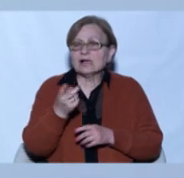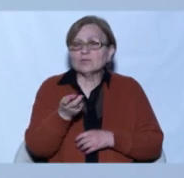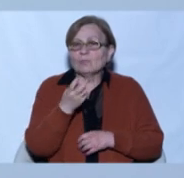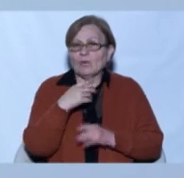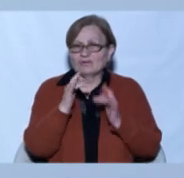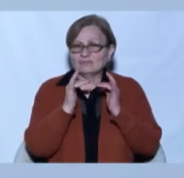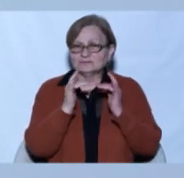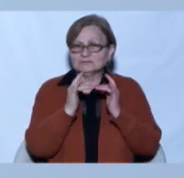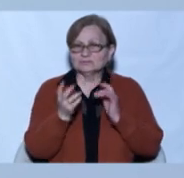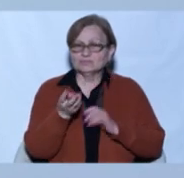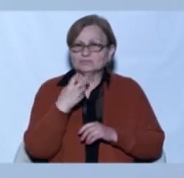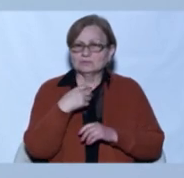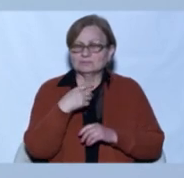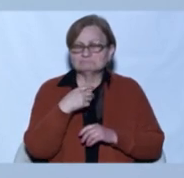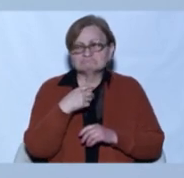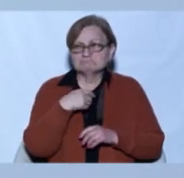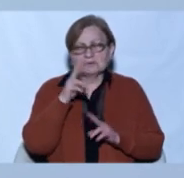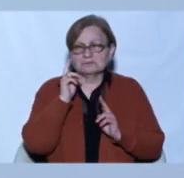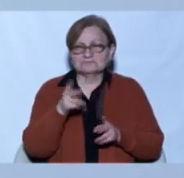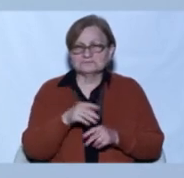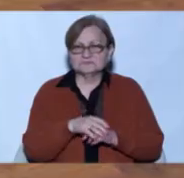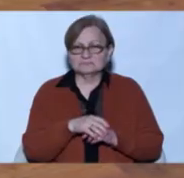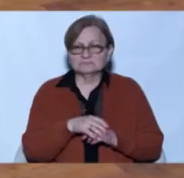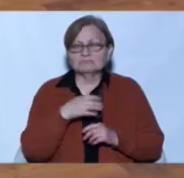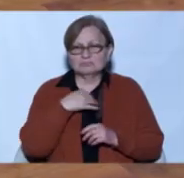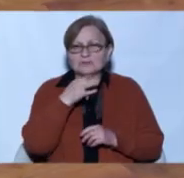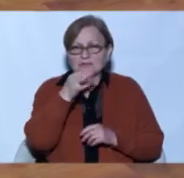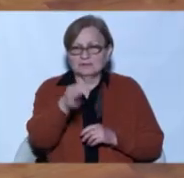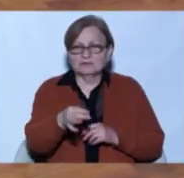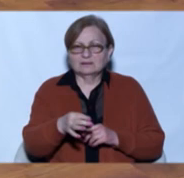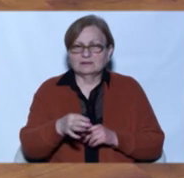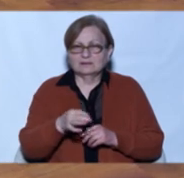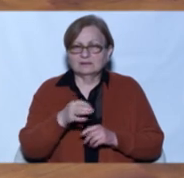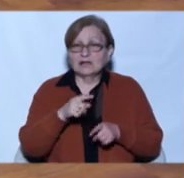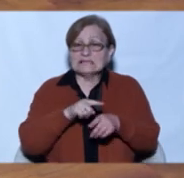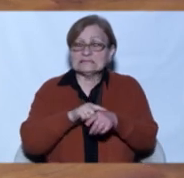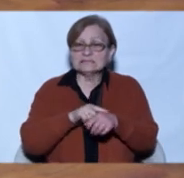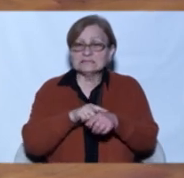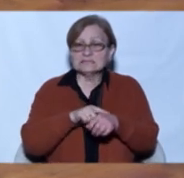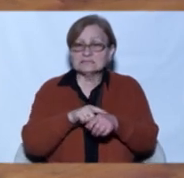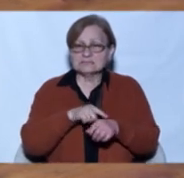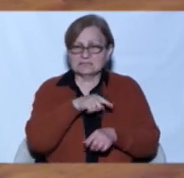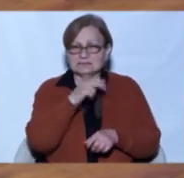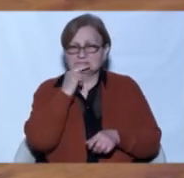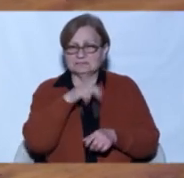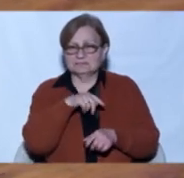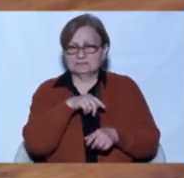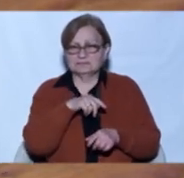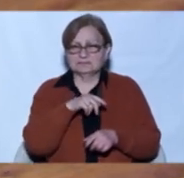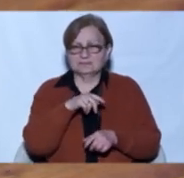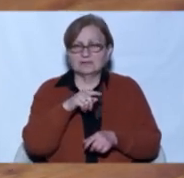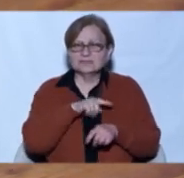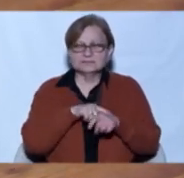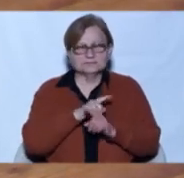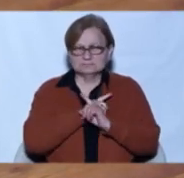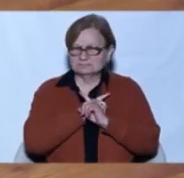ბაბუა? არა, უპასუხა შვილიშვილმა. მე გეტყვი აბა, სისხლმა მოგიყვანა ბაბუა, სასწაულია